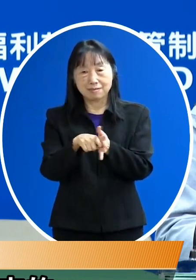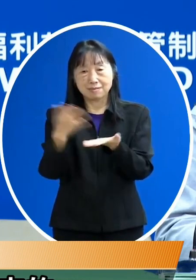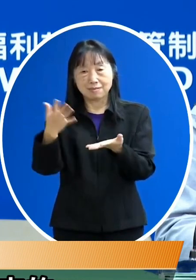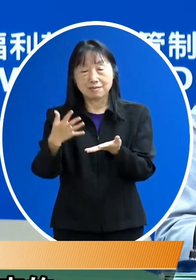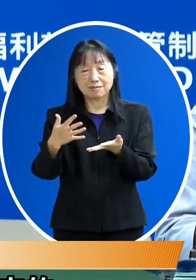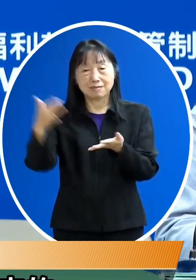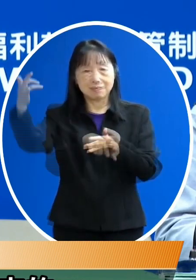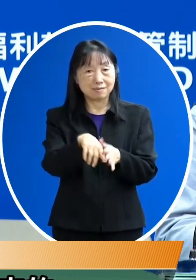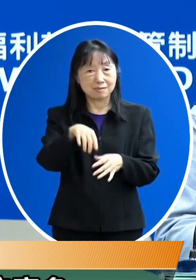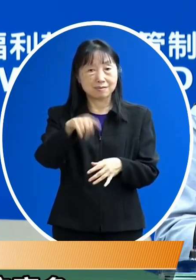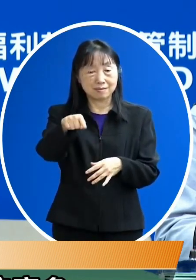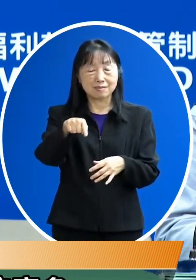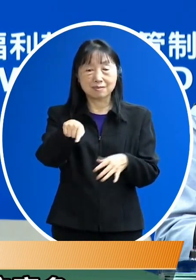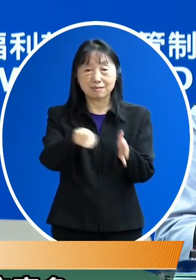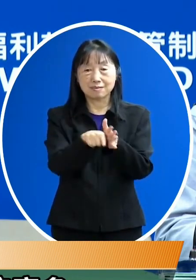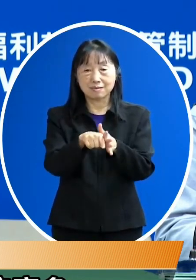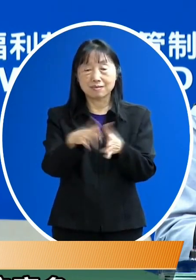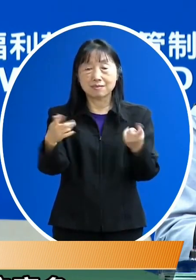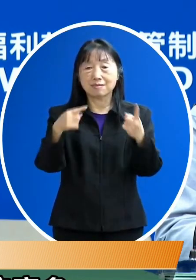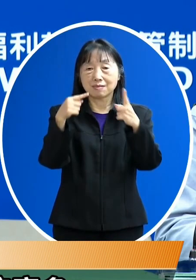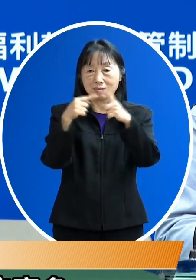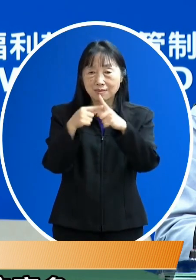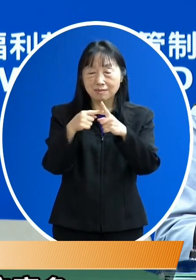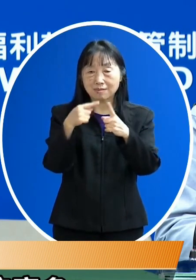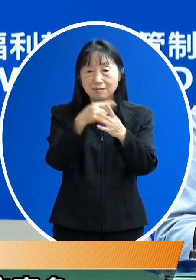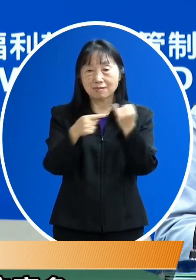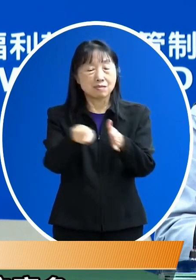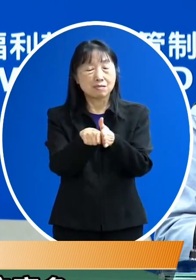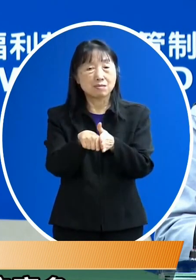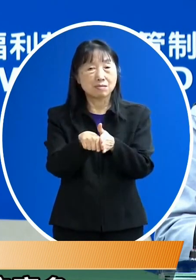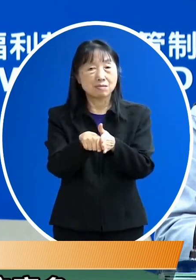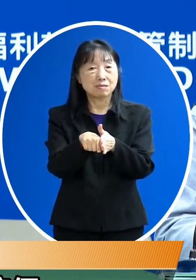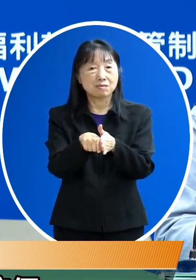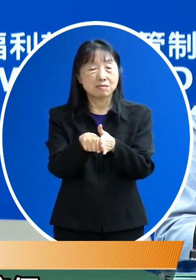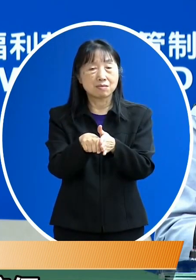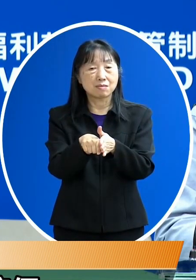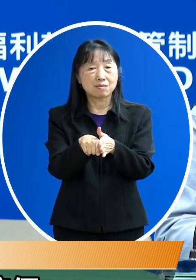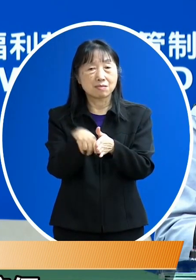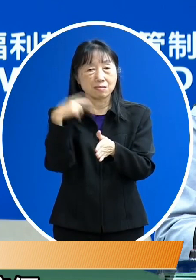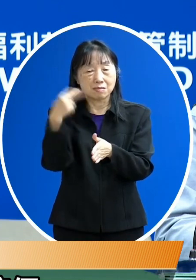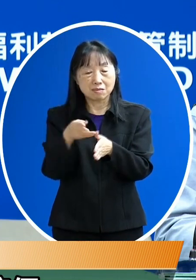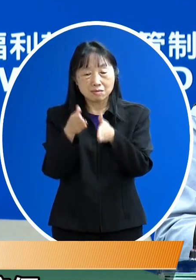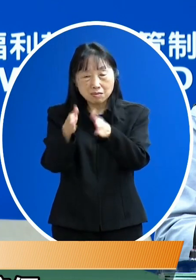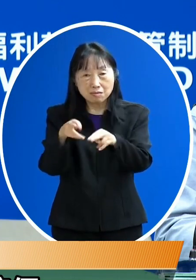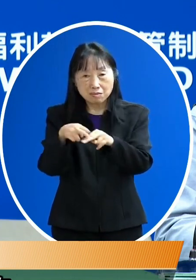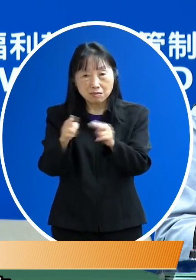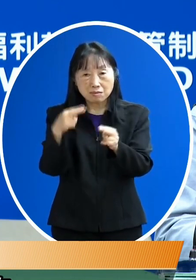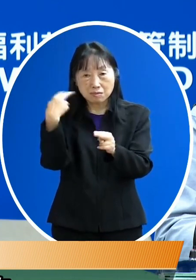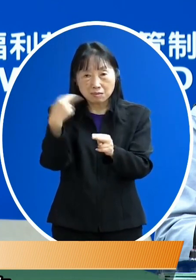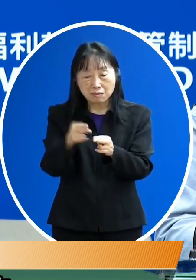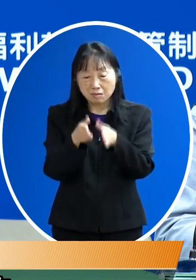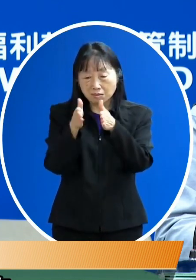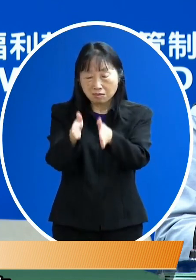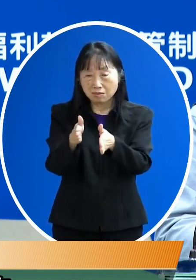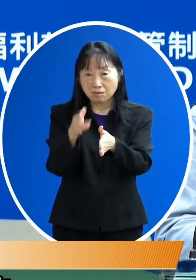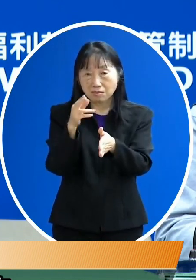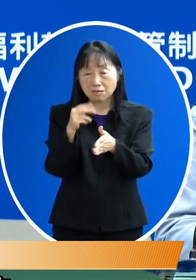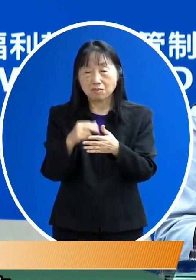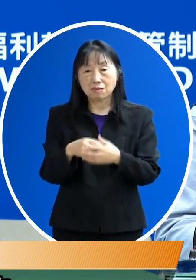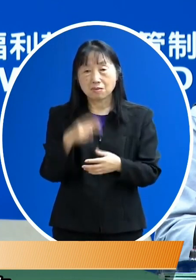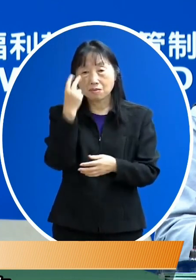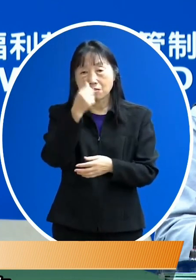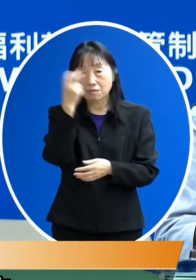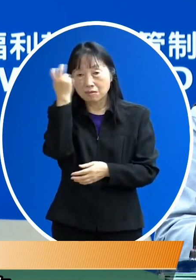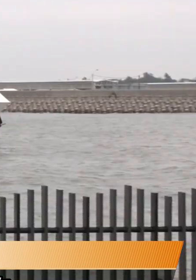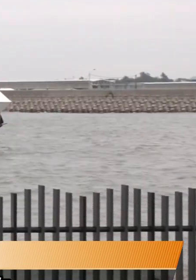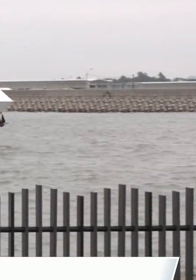航点飞回来的，那回来的人数哈，我想并不是这么多了，并没有这个需要要特别启动这个所谓的特殊的这个